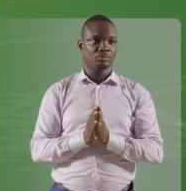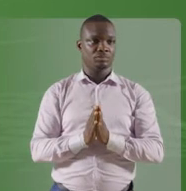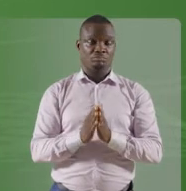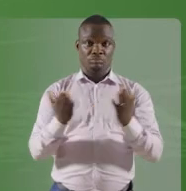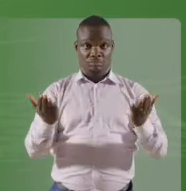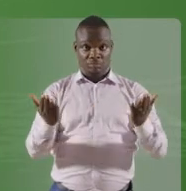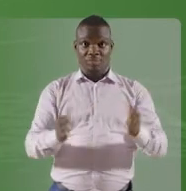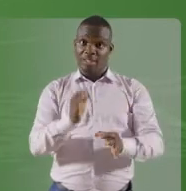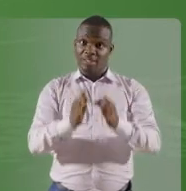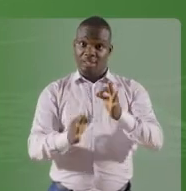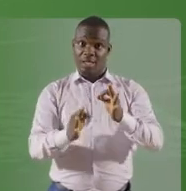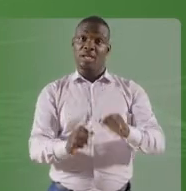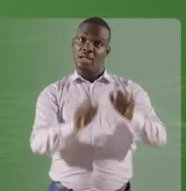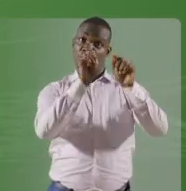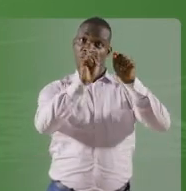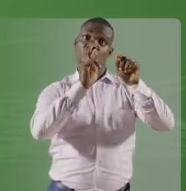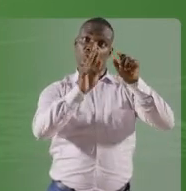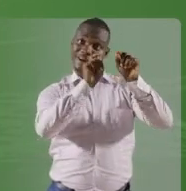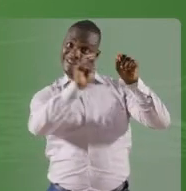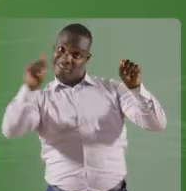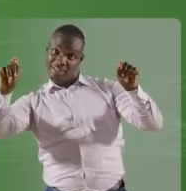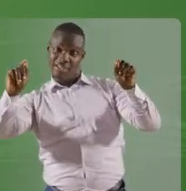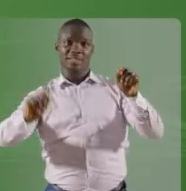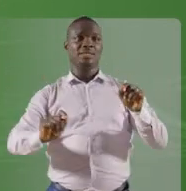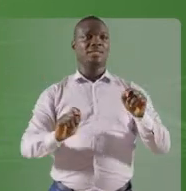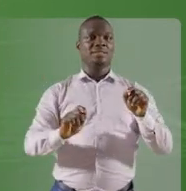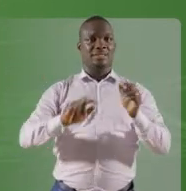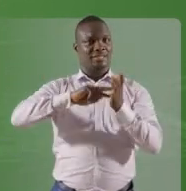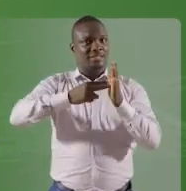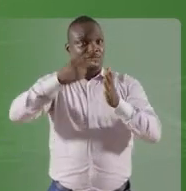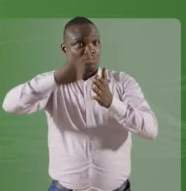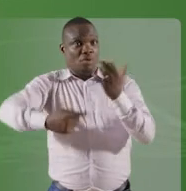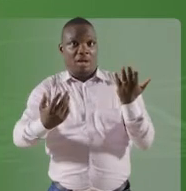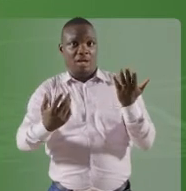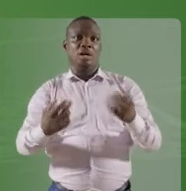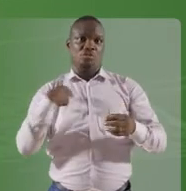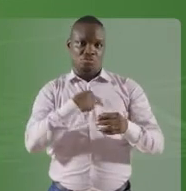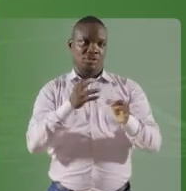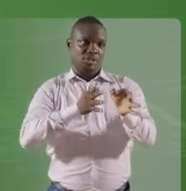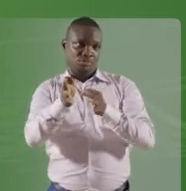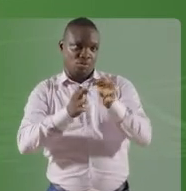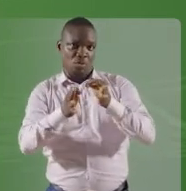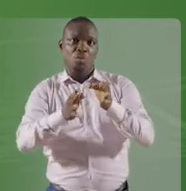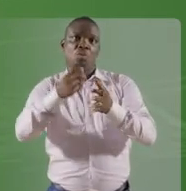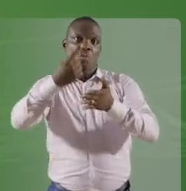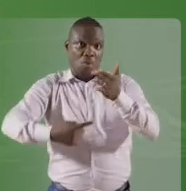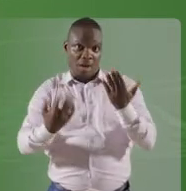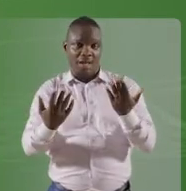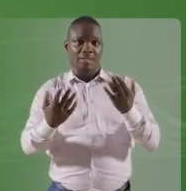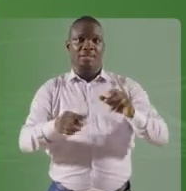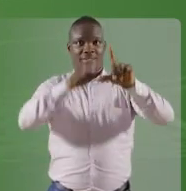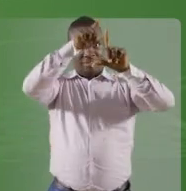Bien, si les points sont alignés, alors nous allons traduire ça par le fait que